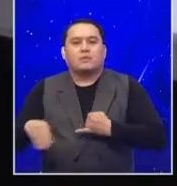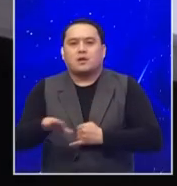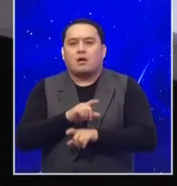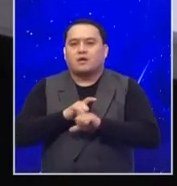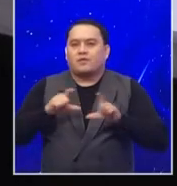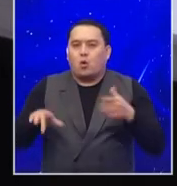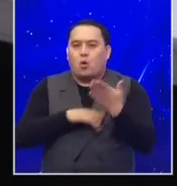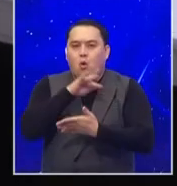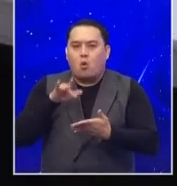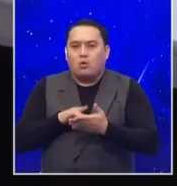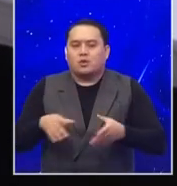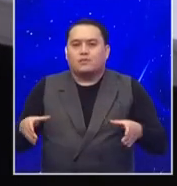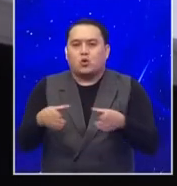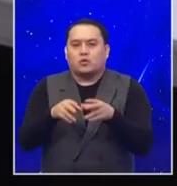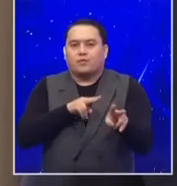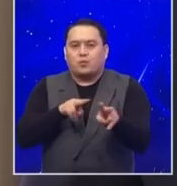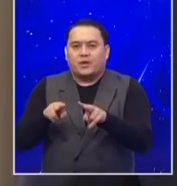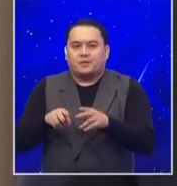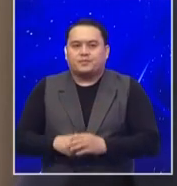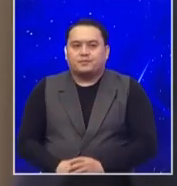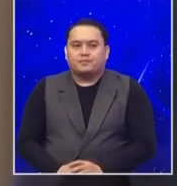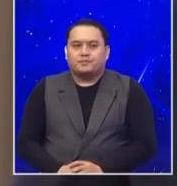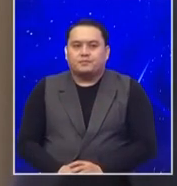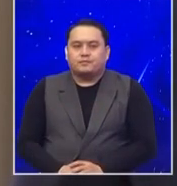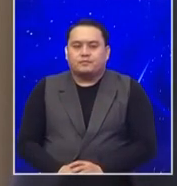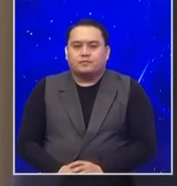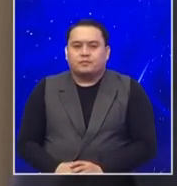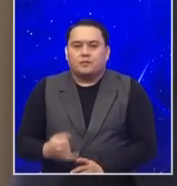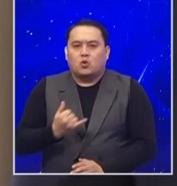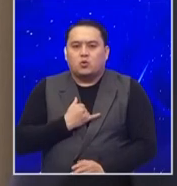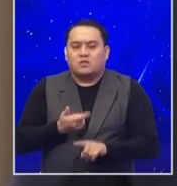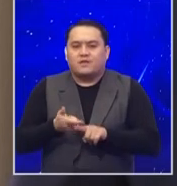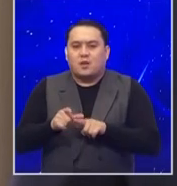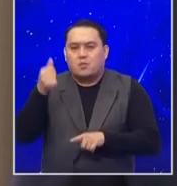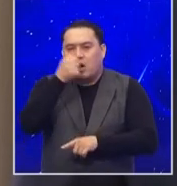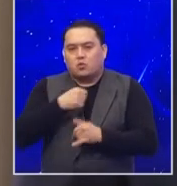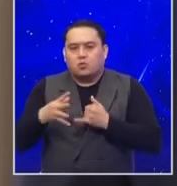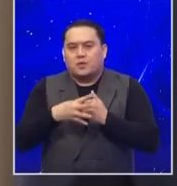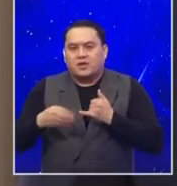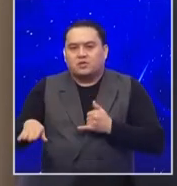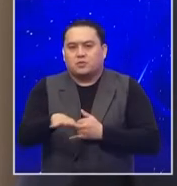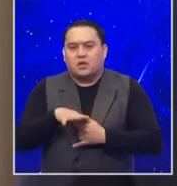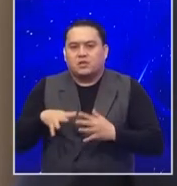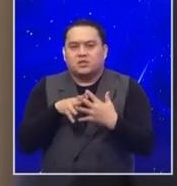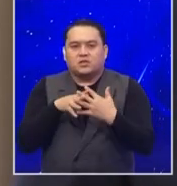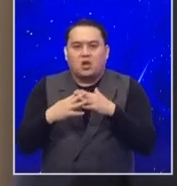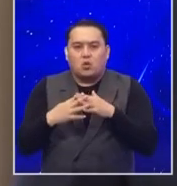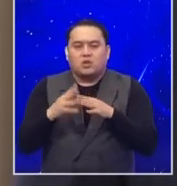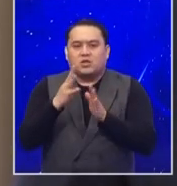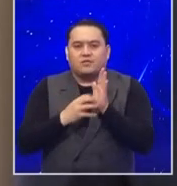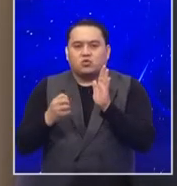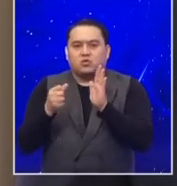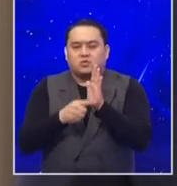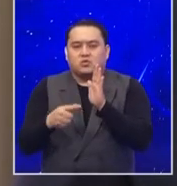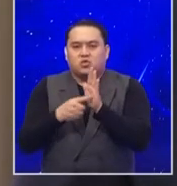отношений города и мониторинговой группы. В этом году по землям сельхозназначения у нас проведена очень хорошая работа. 974